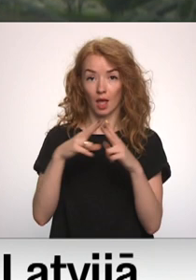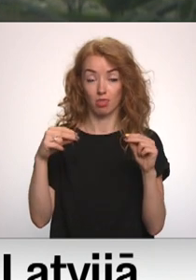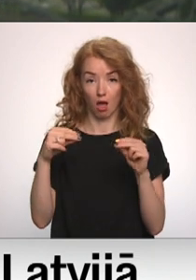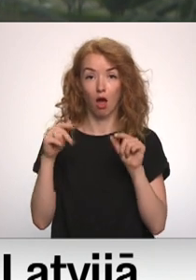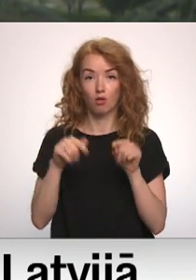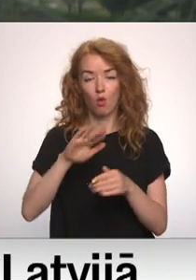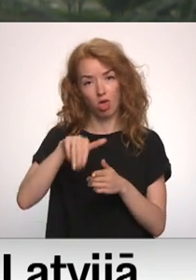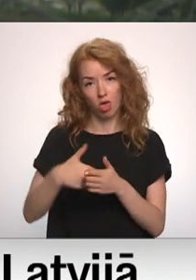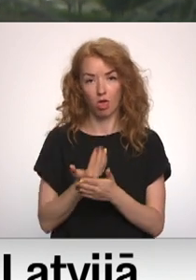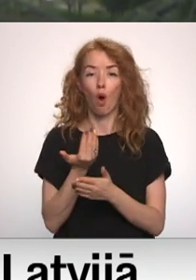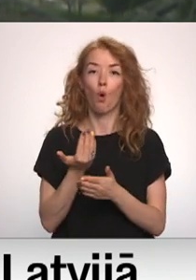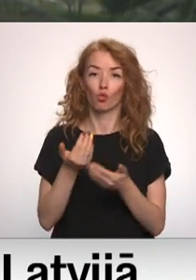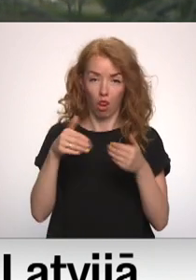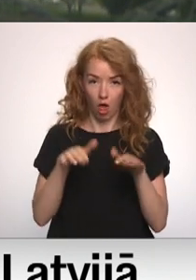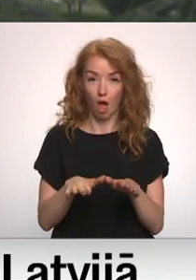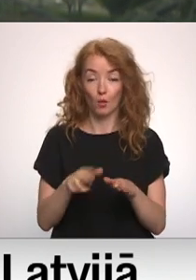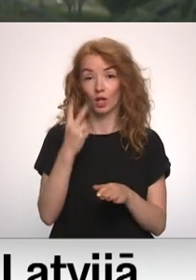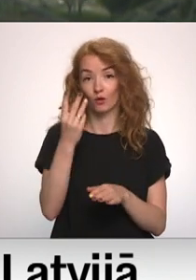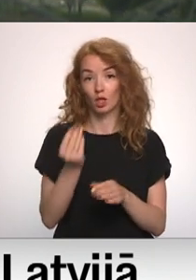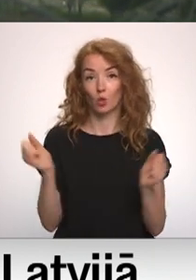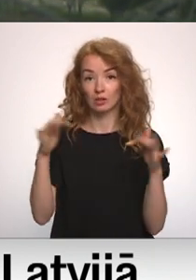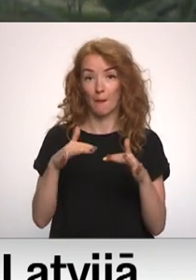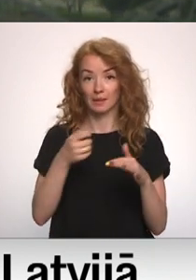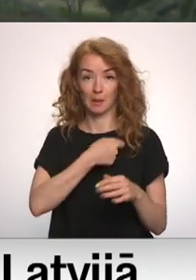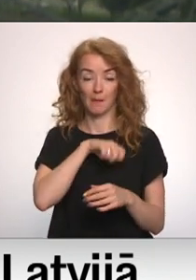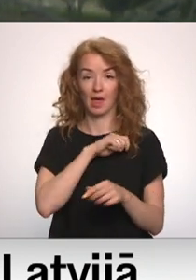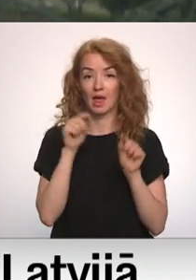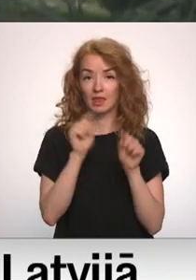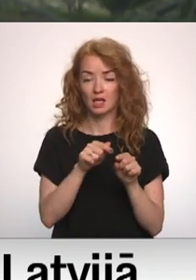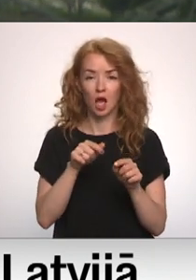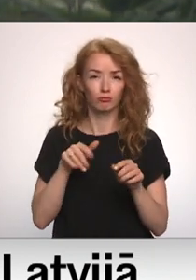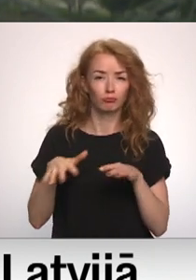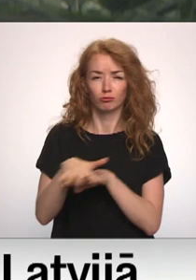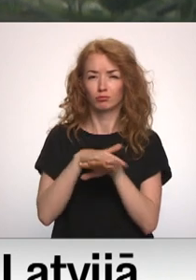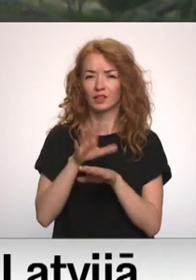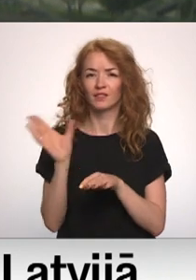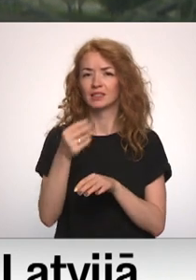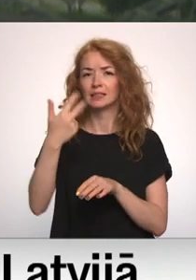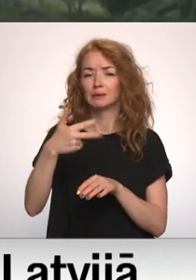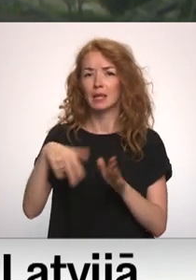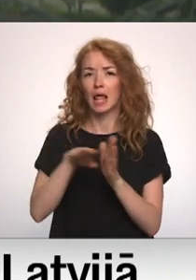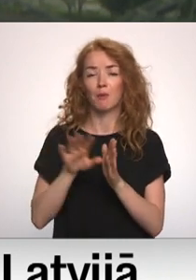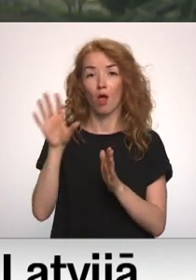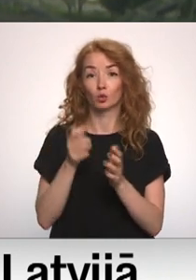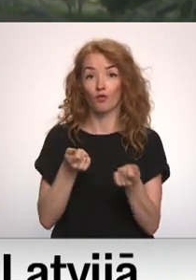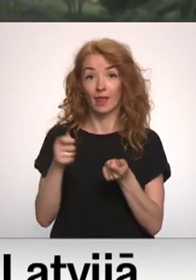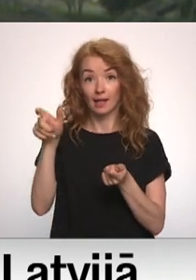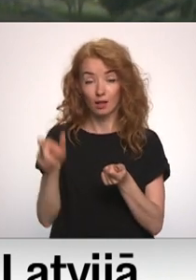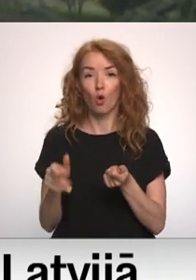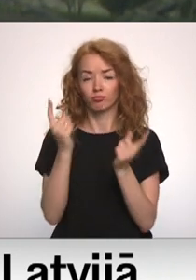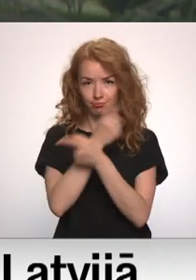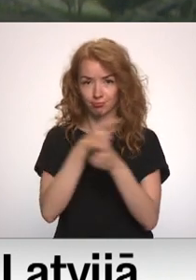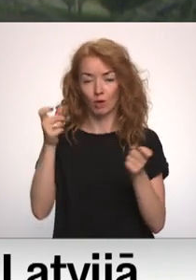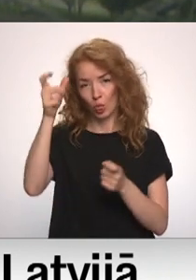jaunu elpu un nozīmi. NATO divu dienu samits Madridē, kas pulcējis visu 30 dalībvalstu vadītājus, sācies ar ziņu, ka